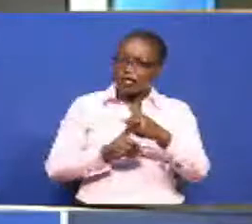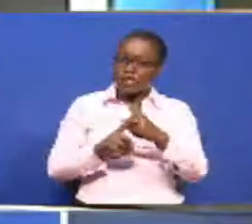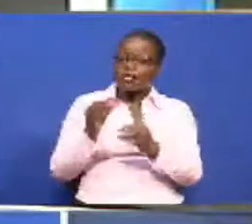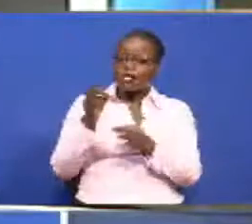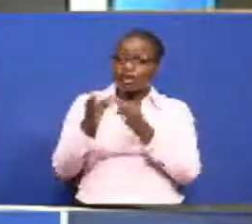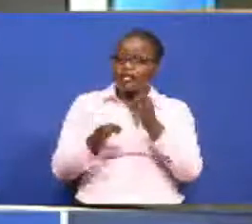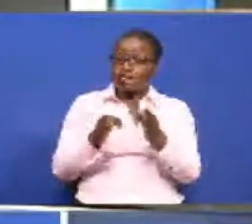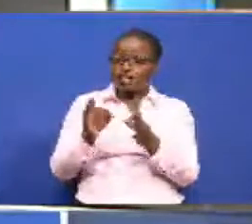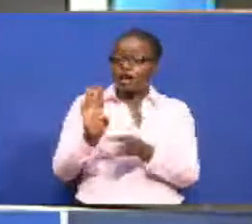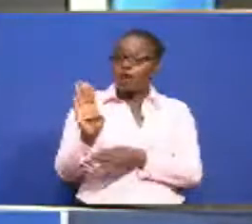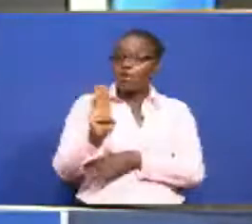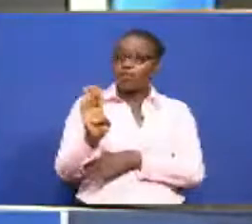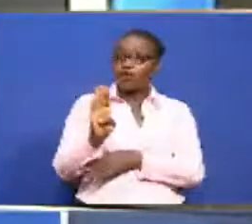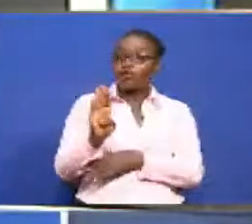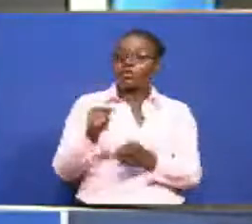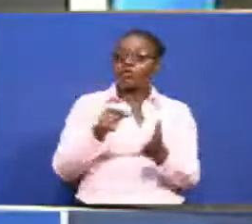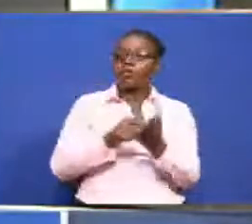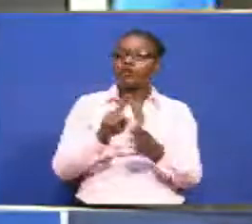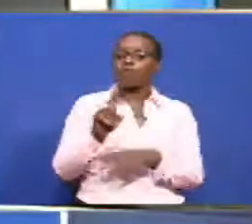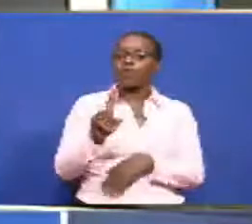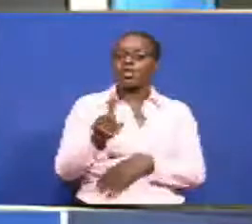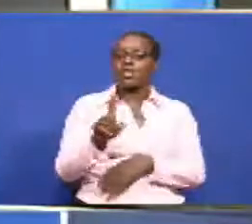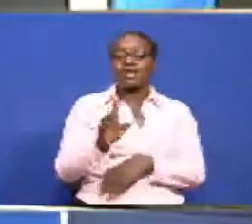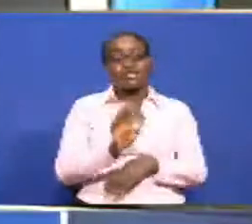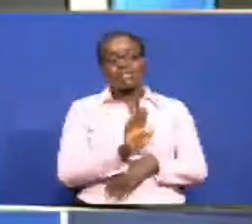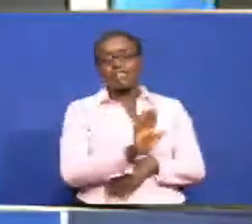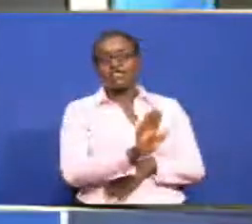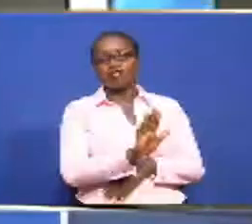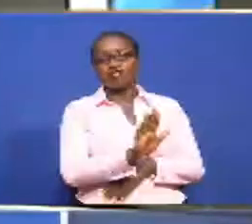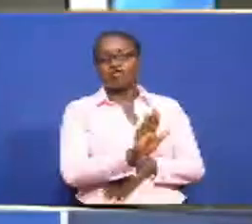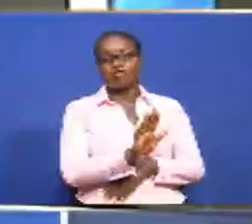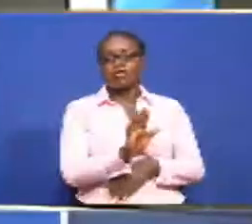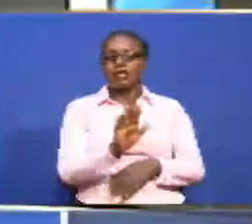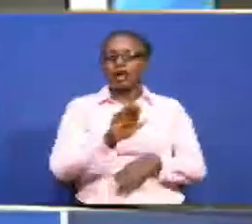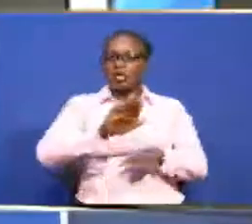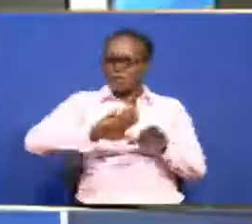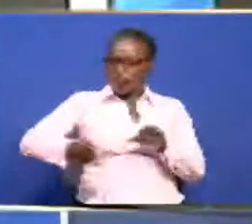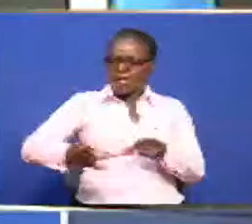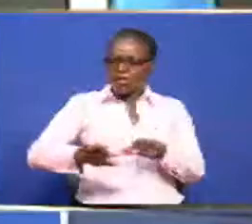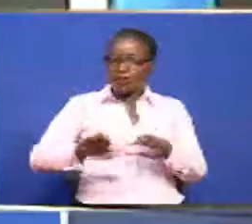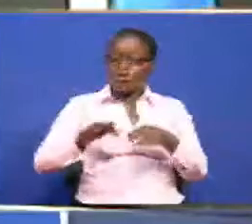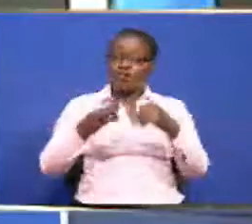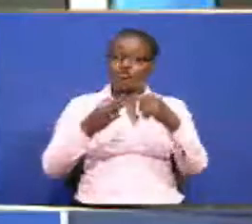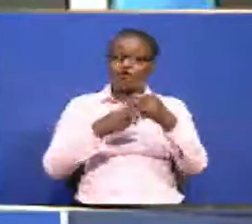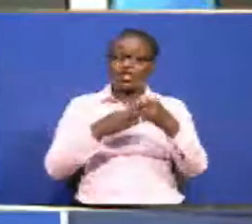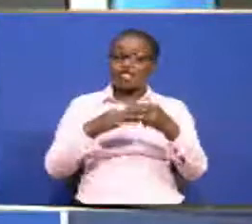633 kunradi .1 na kuacha nakisi ya bilioni